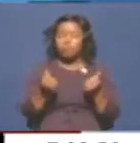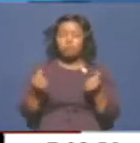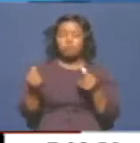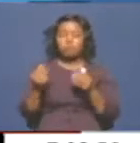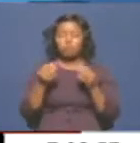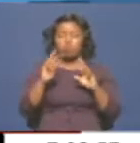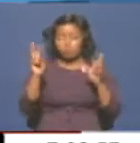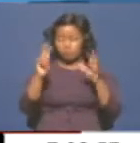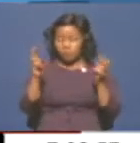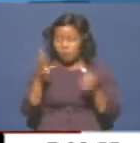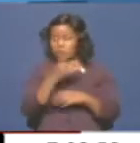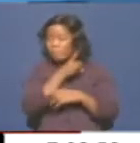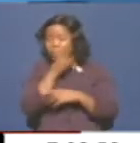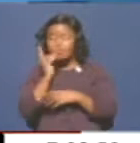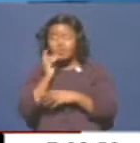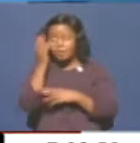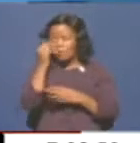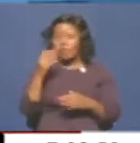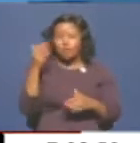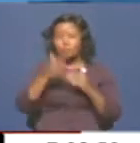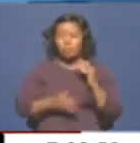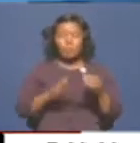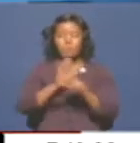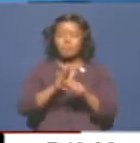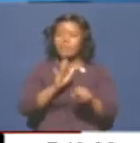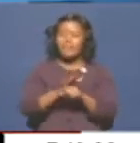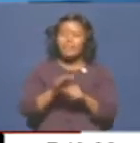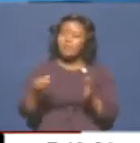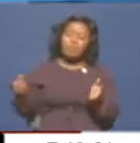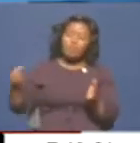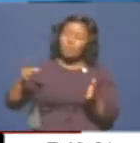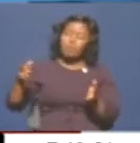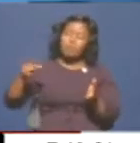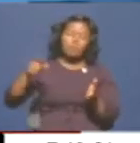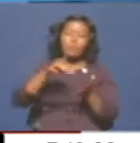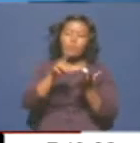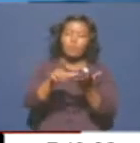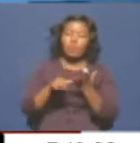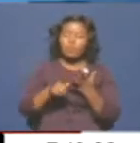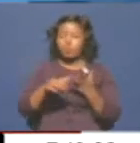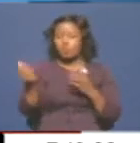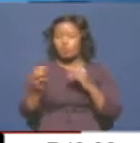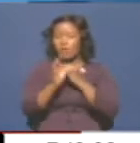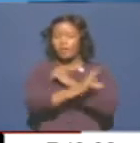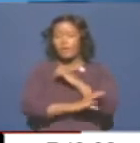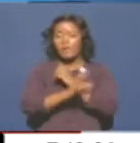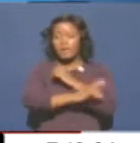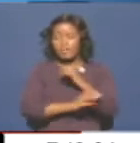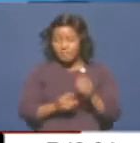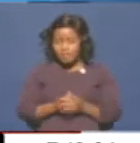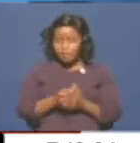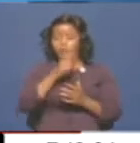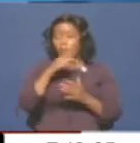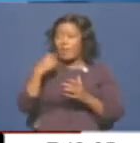kuzuia kuzidisha kiwango cha mikopo ambacho tayari ni cha juu zaidi kwa nchi nyingi. Dr. Joanes Atela, ambaye ni mtaalam